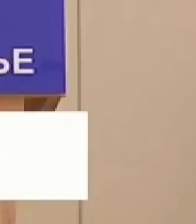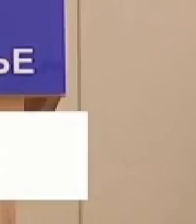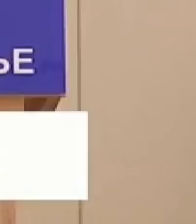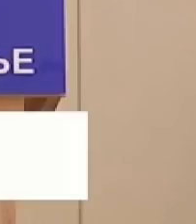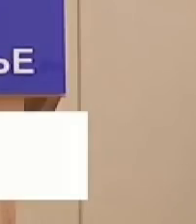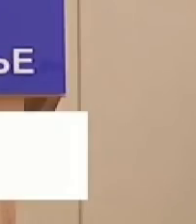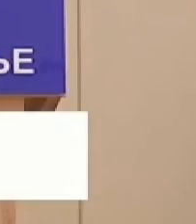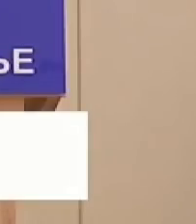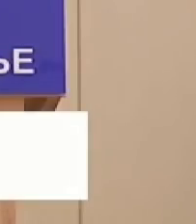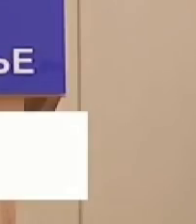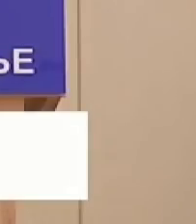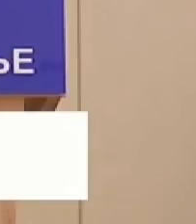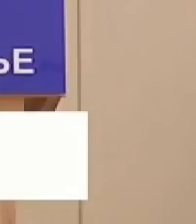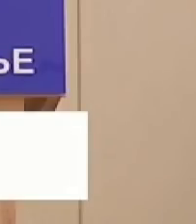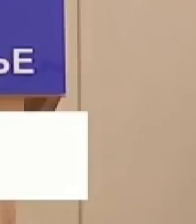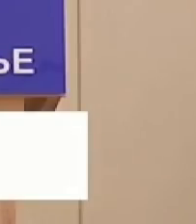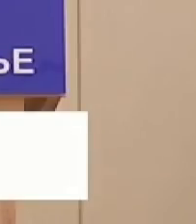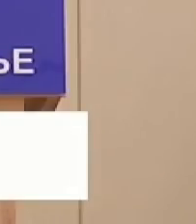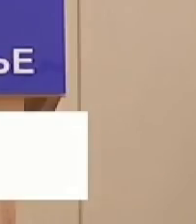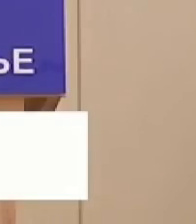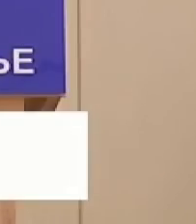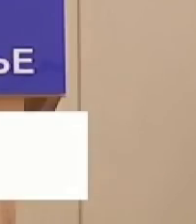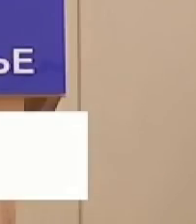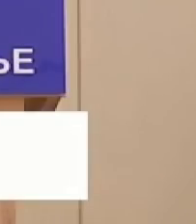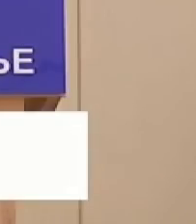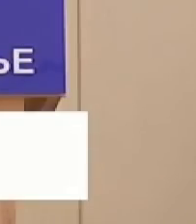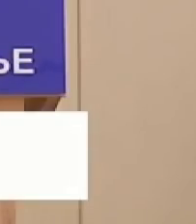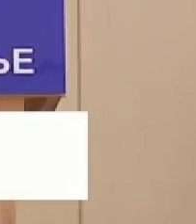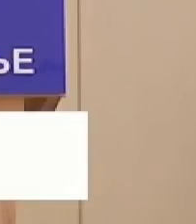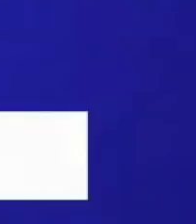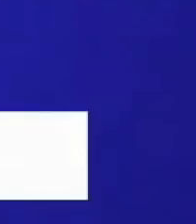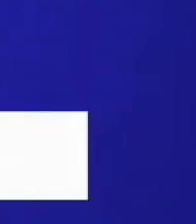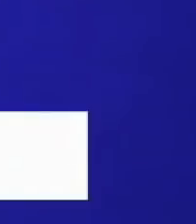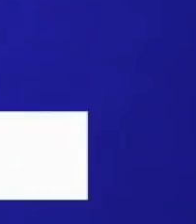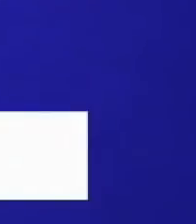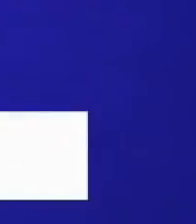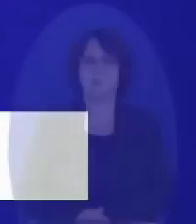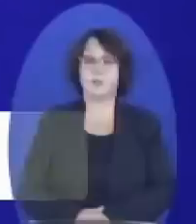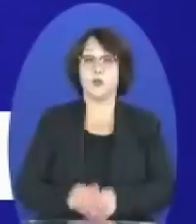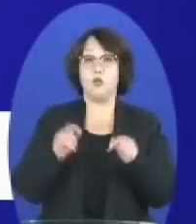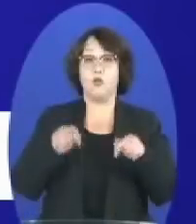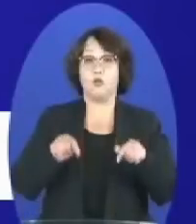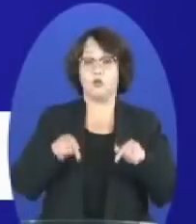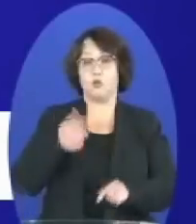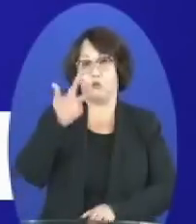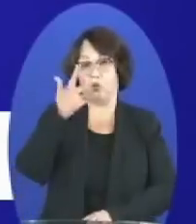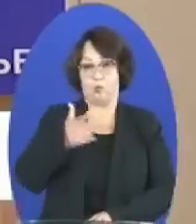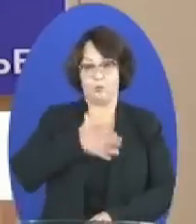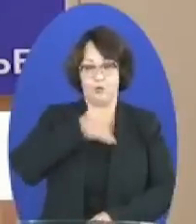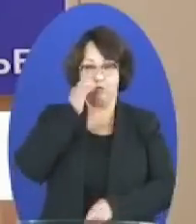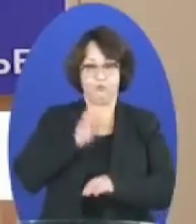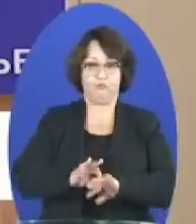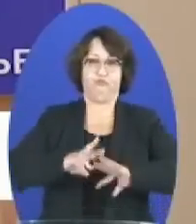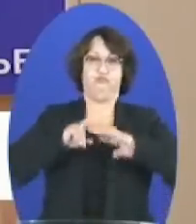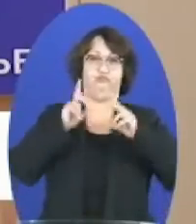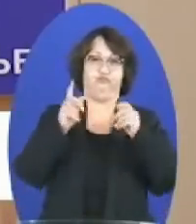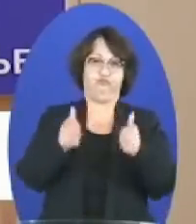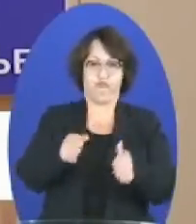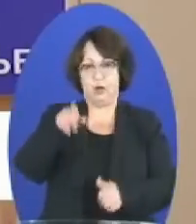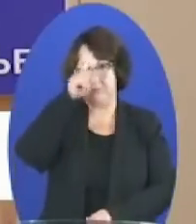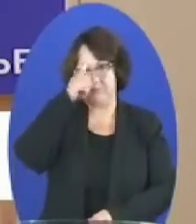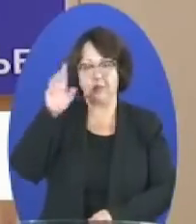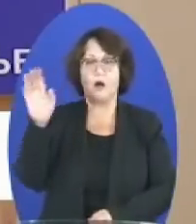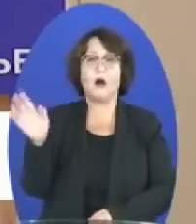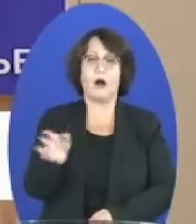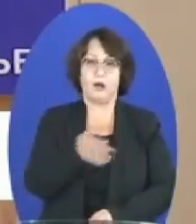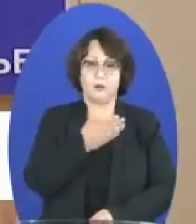хяналт хандлтын хугацаа дуусаад одоо ингээд чөлөөтэй байна. Өнөөдөр мөн 3 хүн эдгэрч халдвар төвчин судлалын үндэсний төвөөс